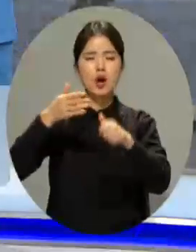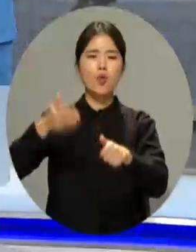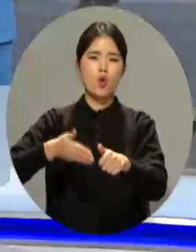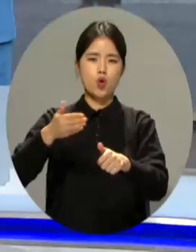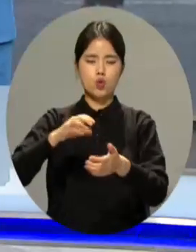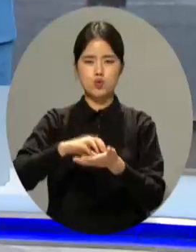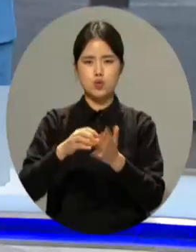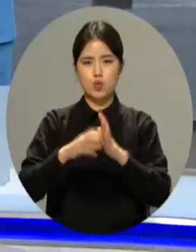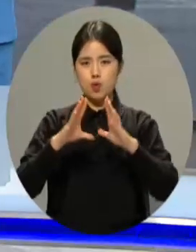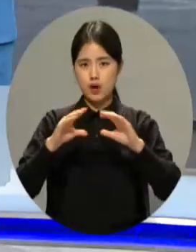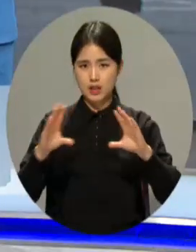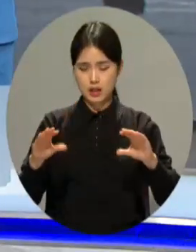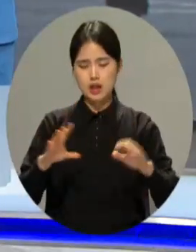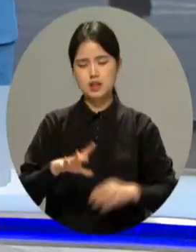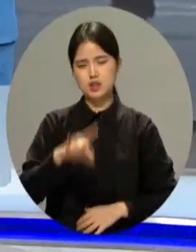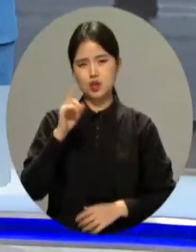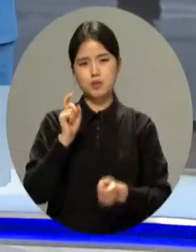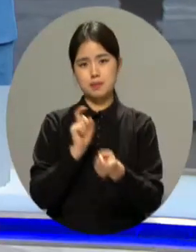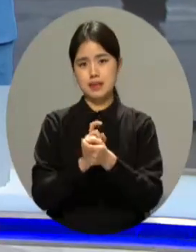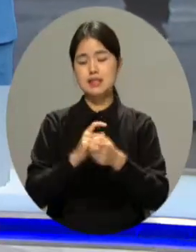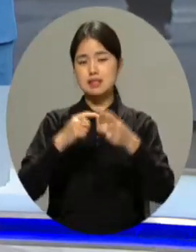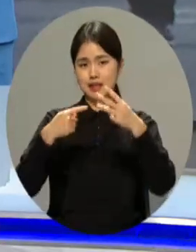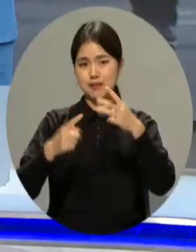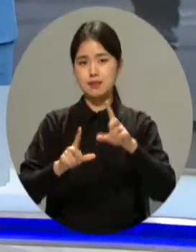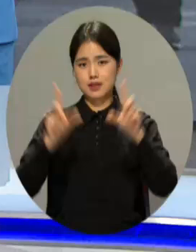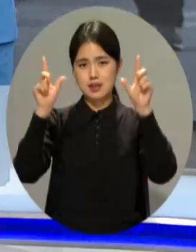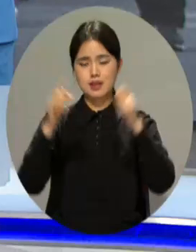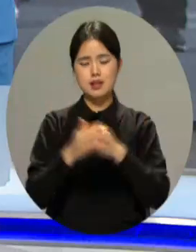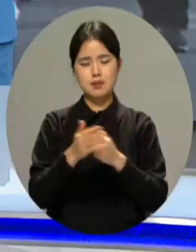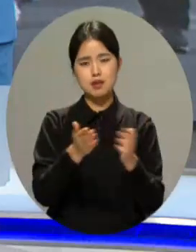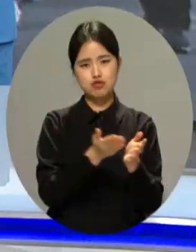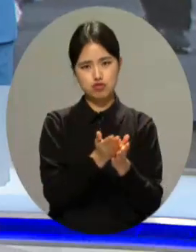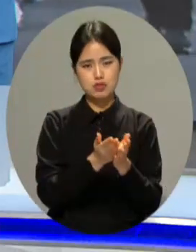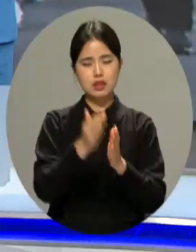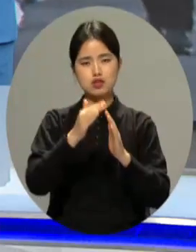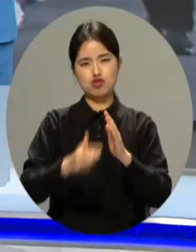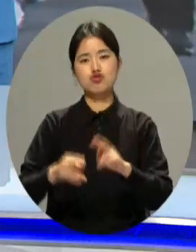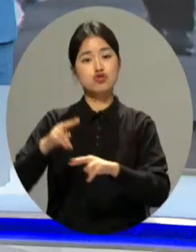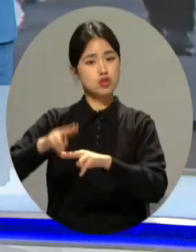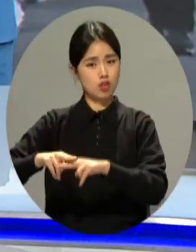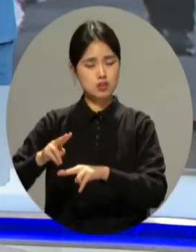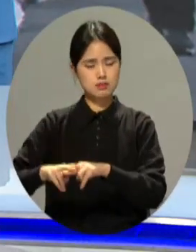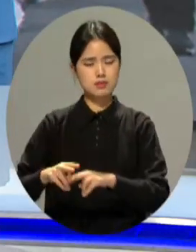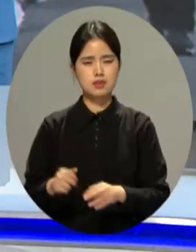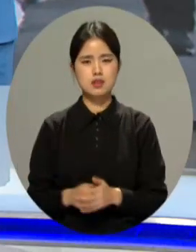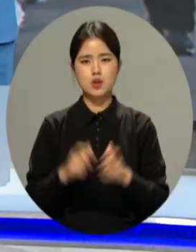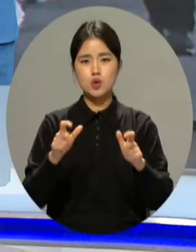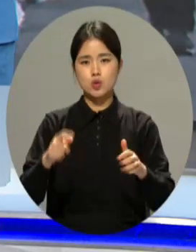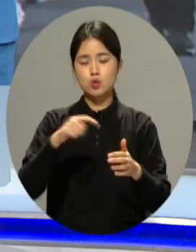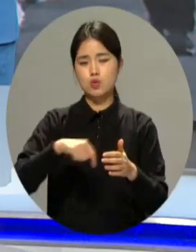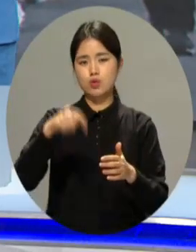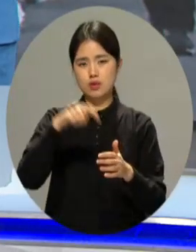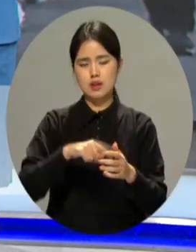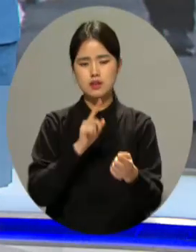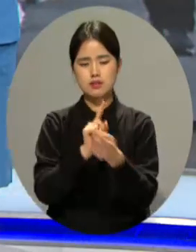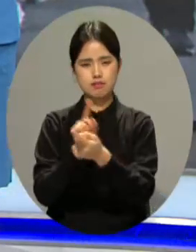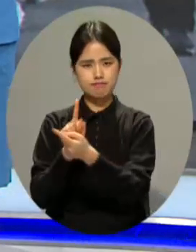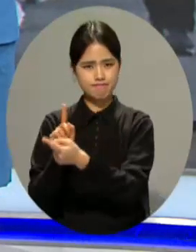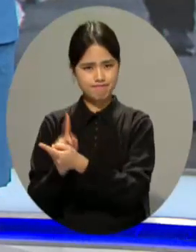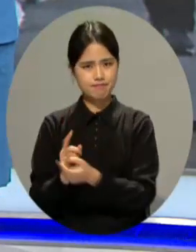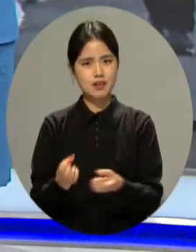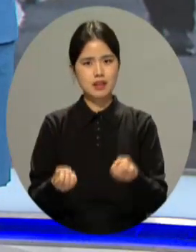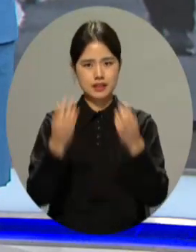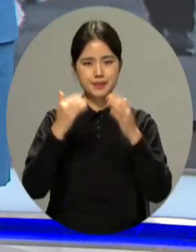수준으로 완화된 이후 처음으로 만든 삼일절이어서 군산과 전주 정읍 등 도내 곳곳에서 대면행사가